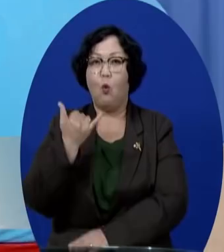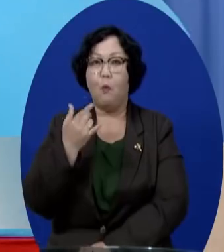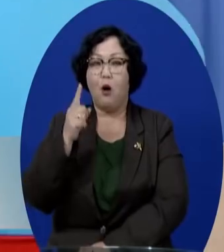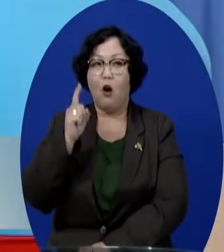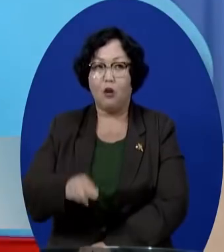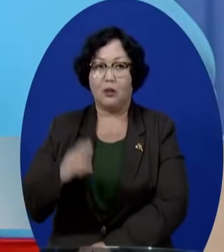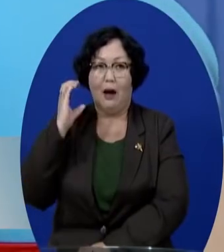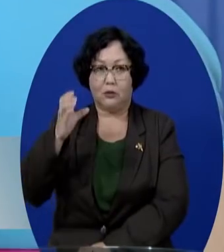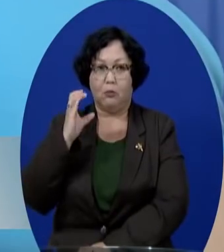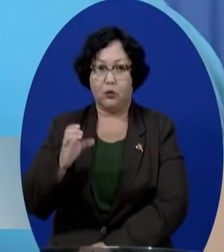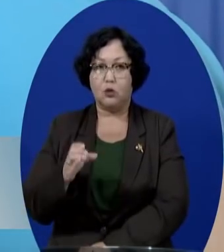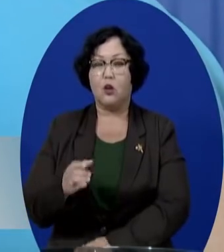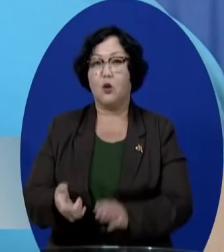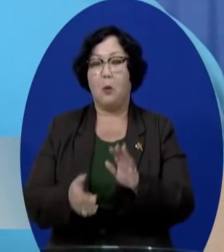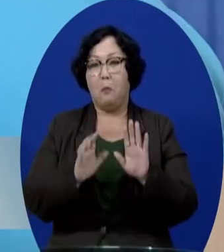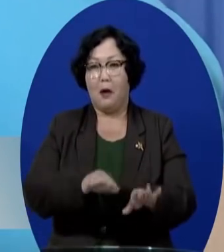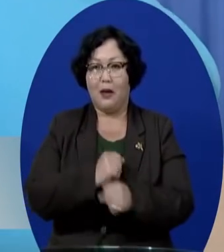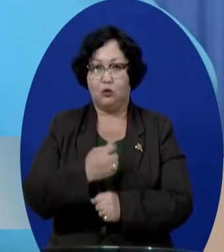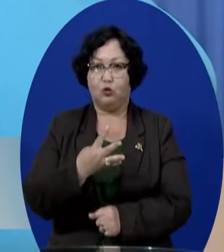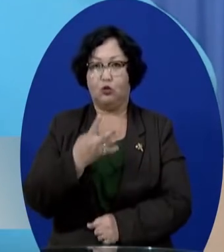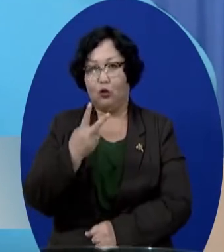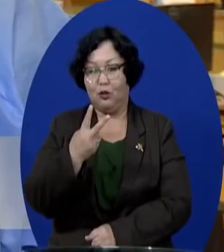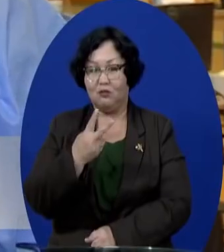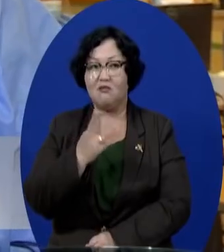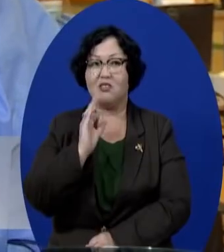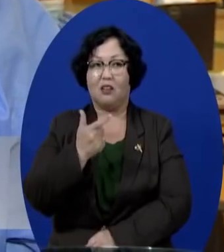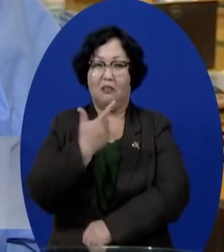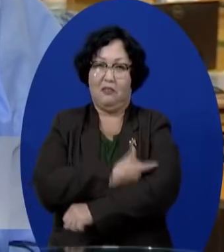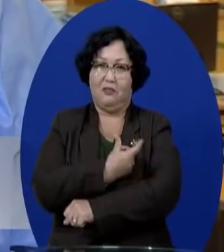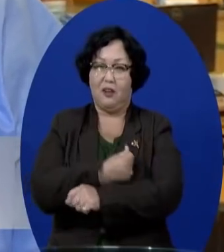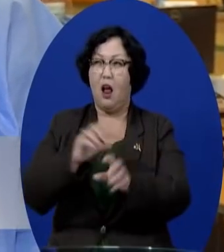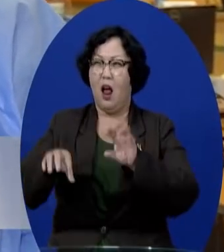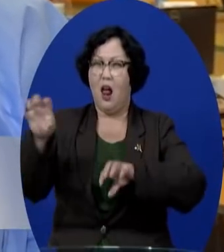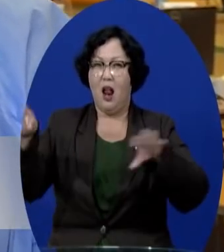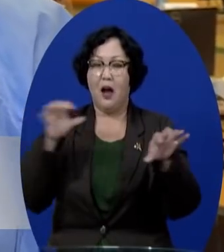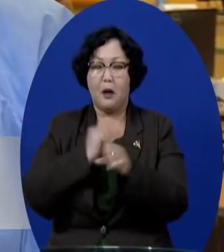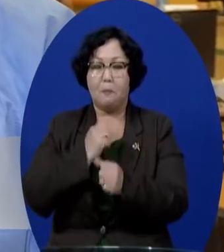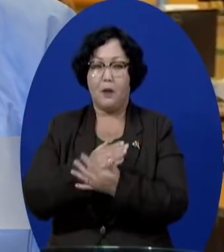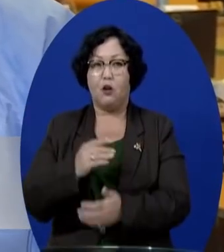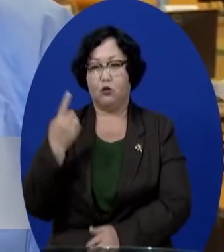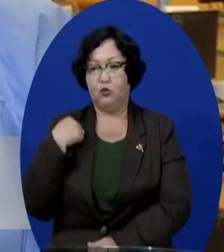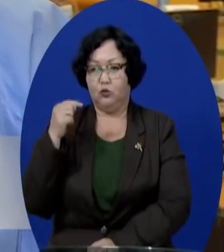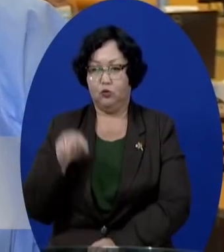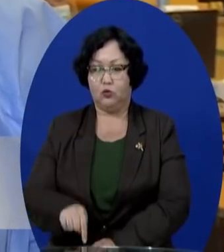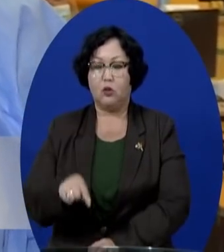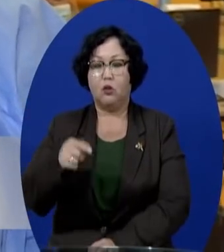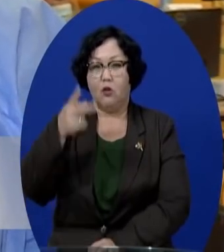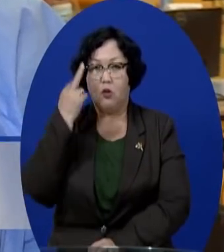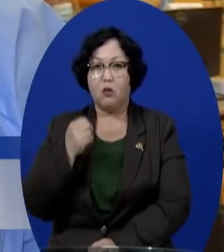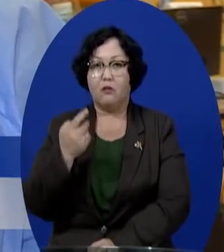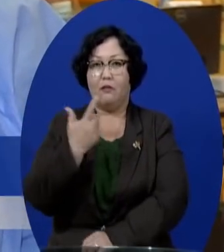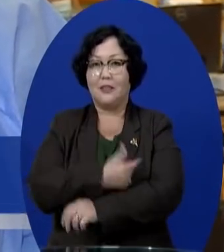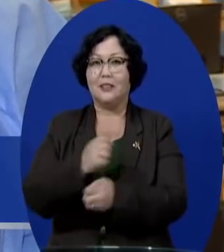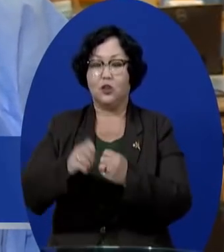2 суурин 42 цаг ажиллаж иргэдийг дархлаажулж байна. Манай хүндээ өчигдөр өнөөдөр 2 өдөр вакцины жуултаа